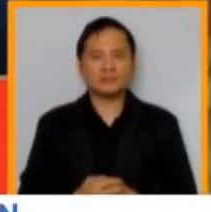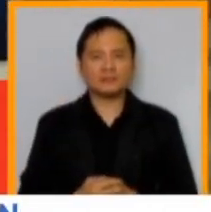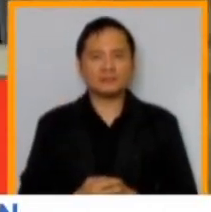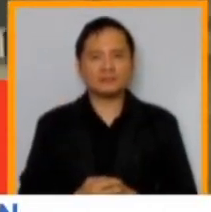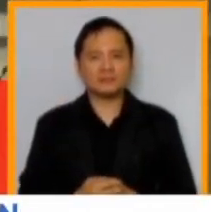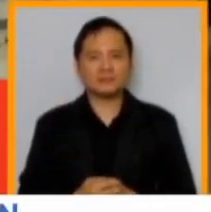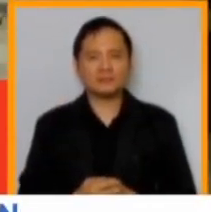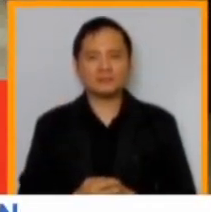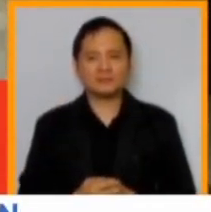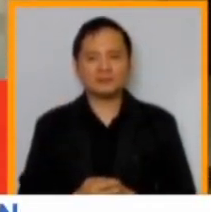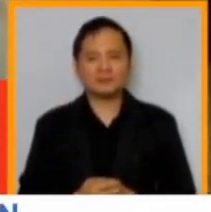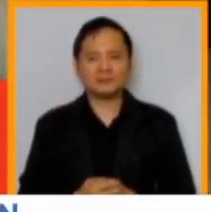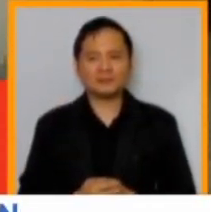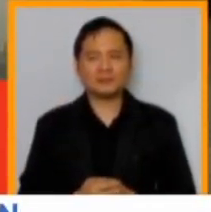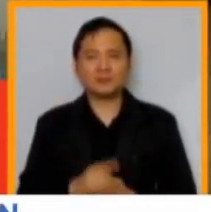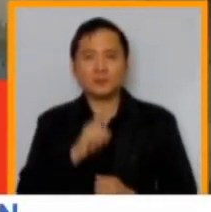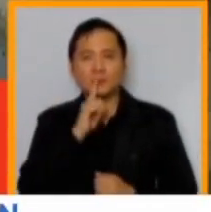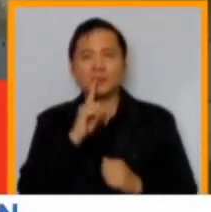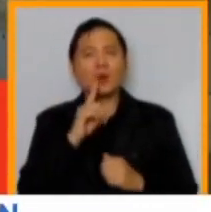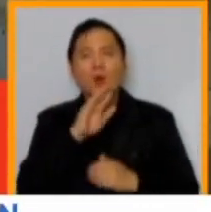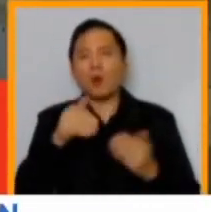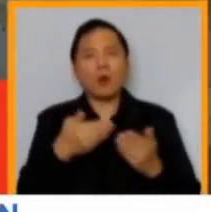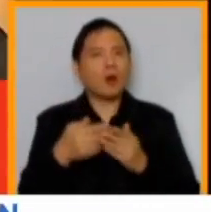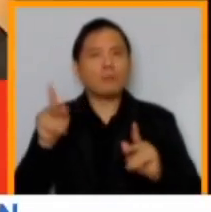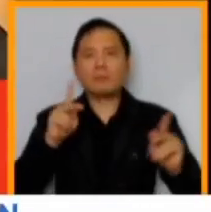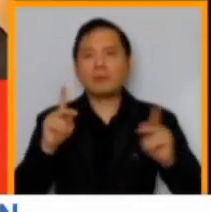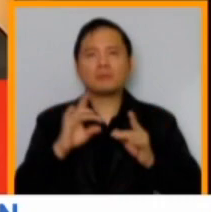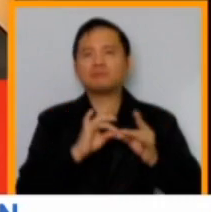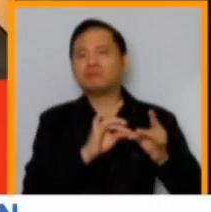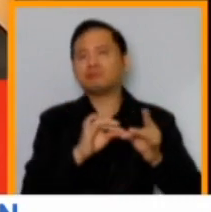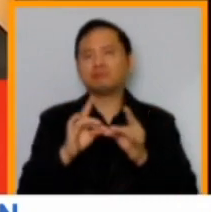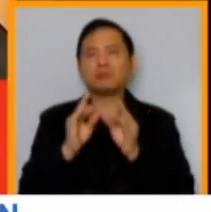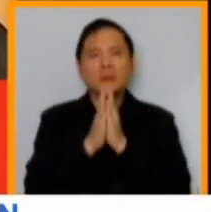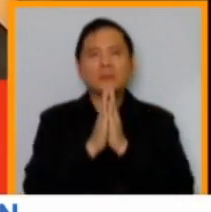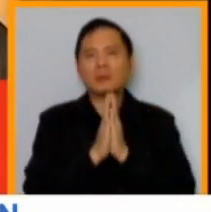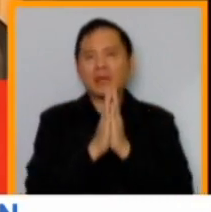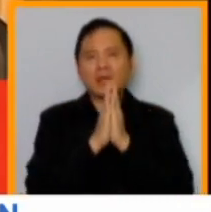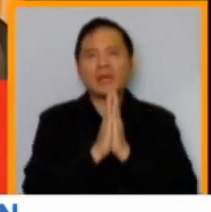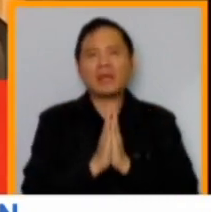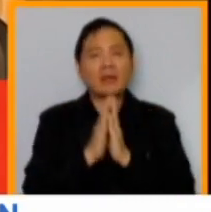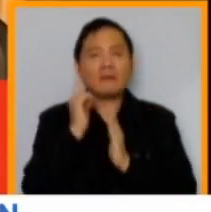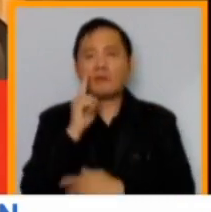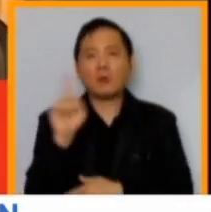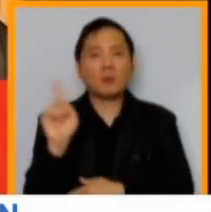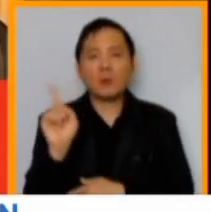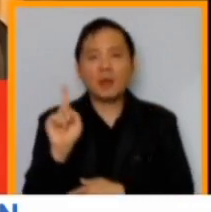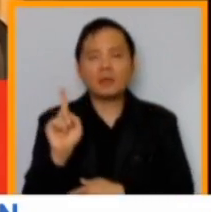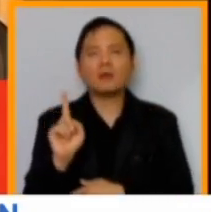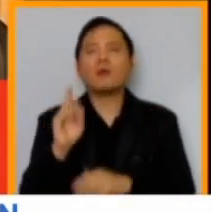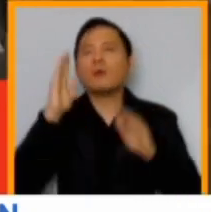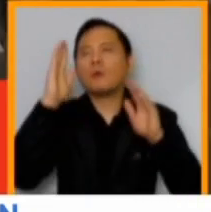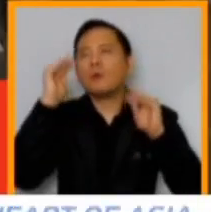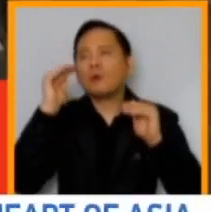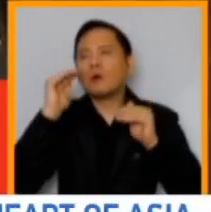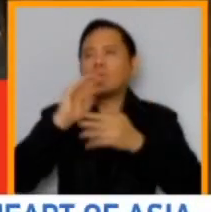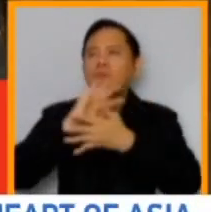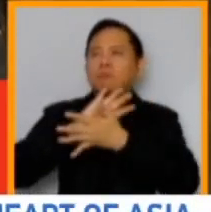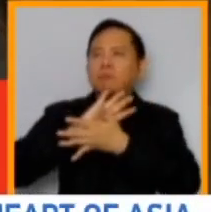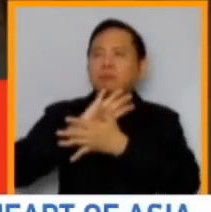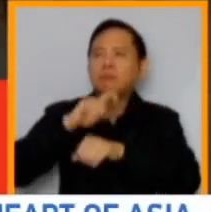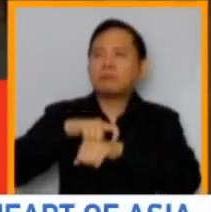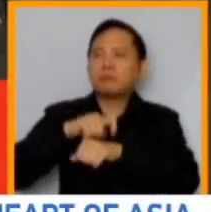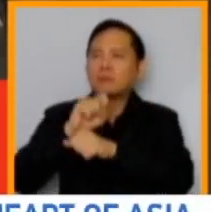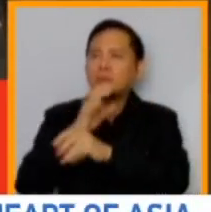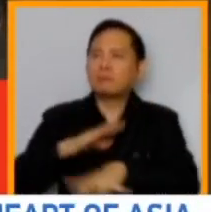Iisang panalangin ng mga debotong nakausap namin dito sa Quiapo Church. Sana raw ay matapos na ang pandemya. Bago pa magsimula ang